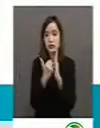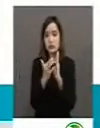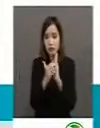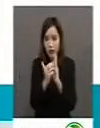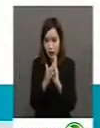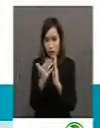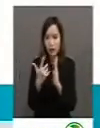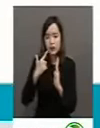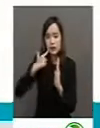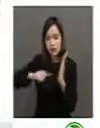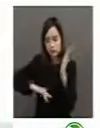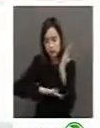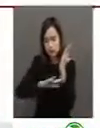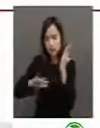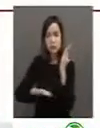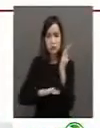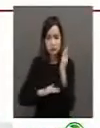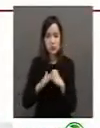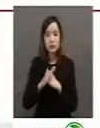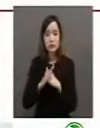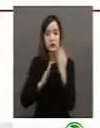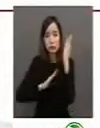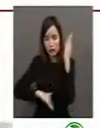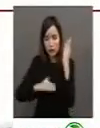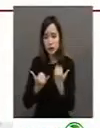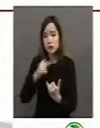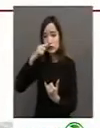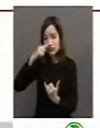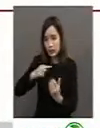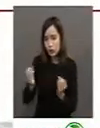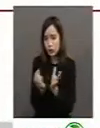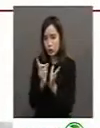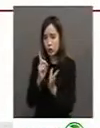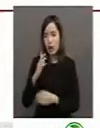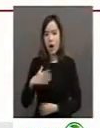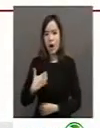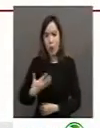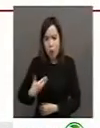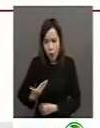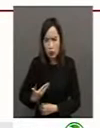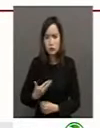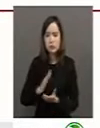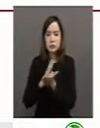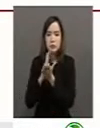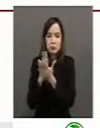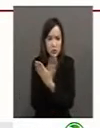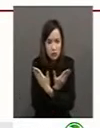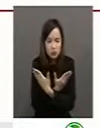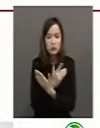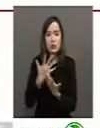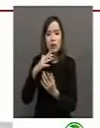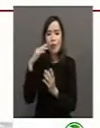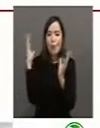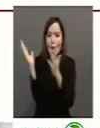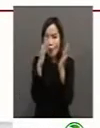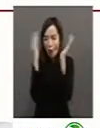านและทะเลจีนใต้เพราะฉะนั้นพื้นที่ไทยตอนบนก็จะเจอกับอากาศร้อนอากาศจะแปรปรวนมีฝนฟ้าคะนองลมก